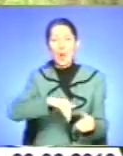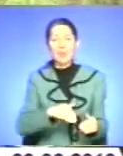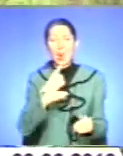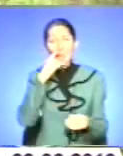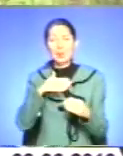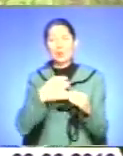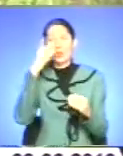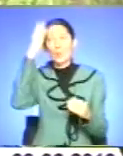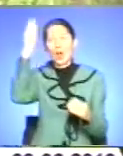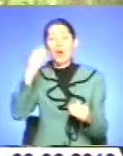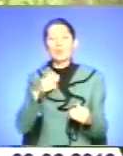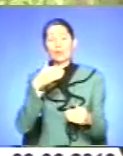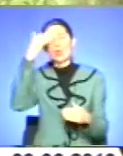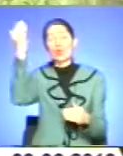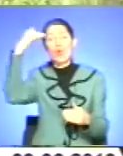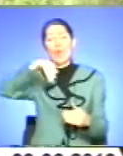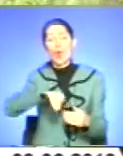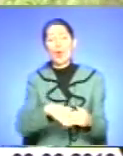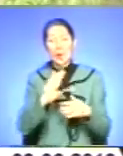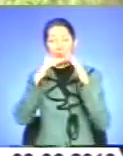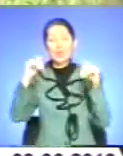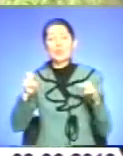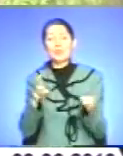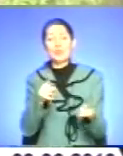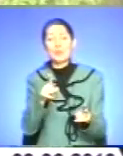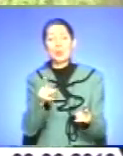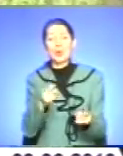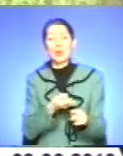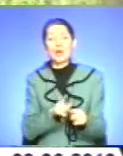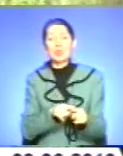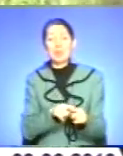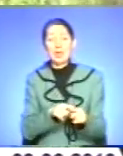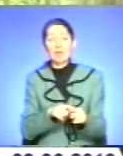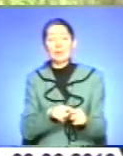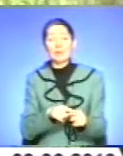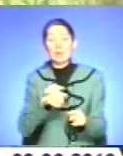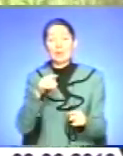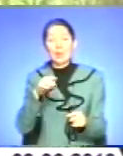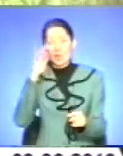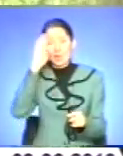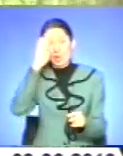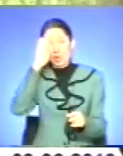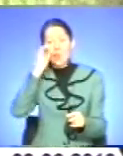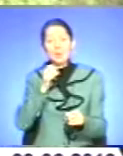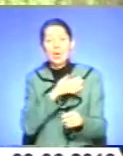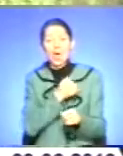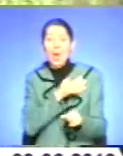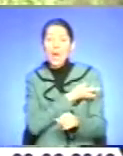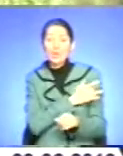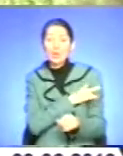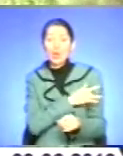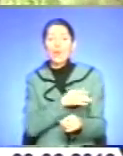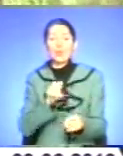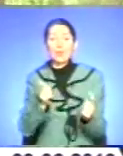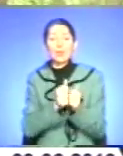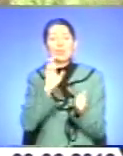горах. Цей табір є специфічний тим, що саме ці вівтайні дружини, це і ті хлопці, які прислуговують біля священників, прислуговують біля церкви.